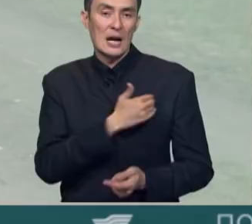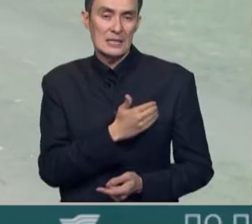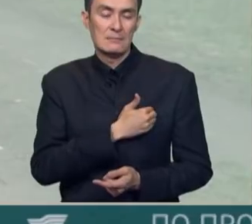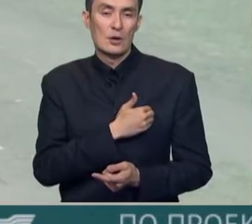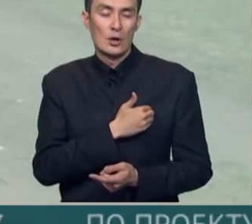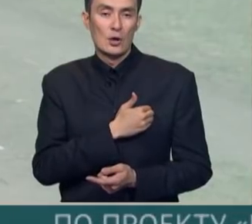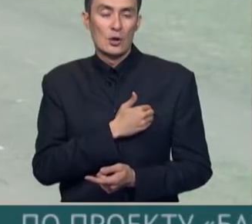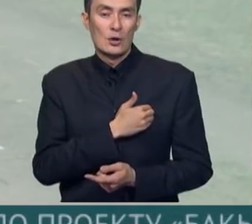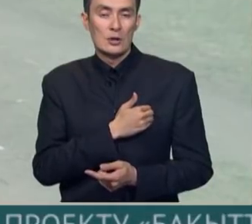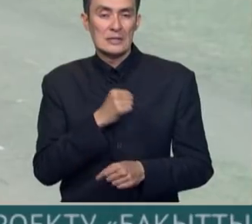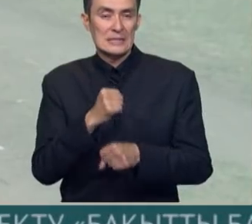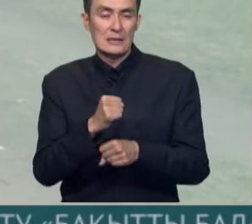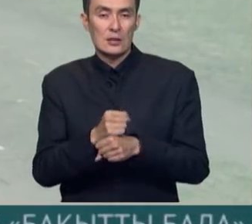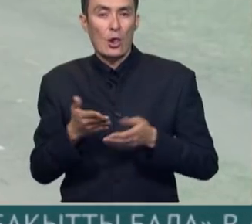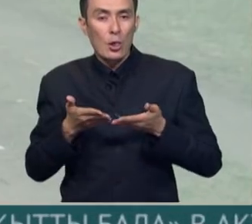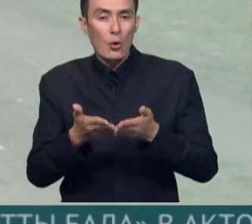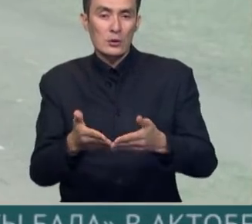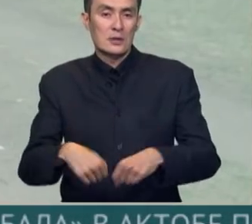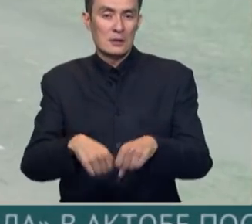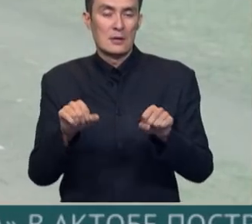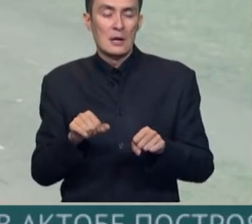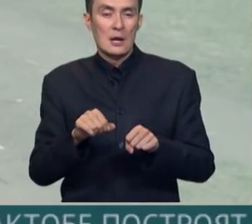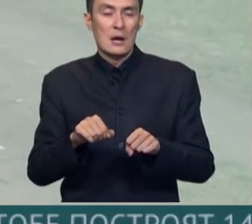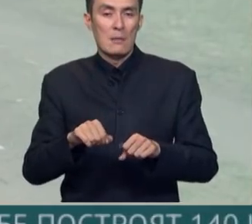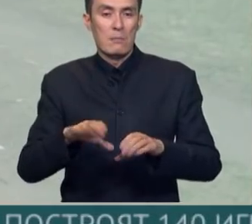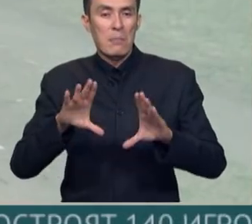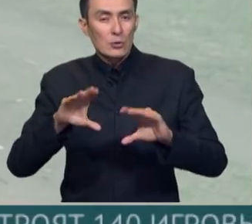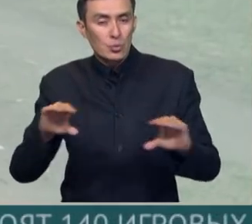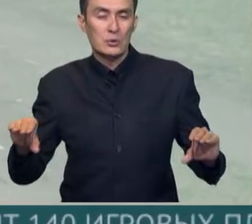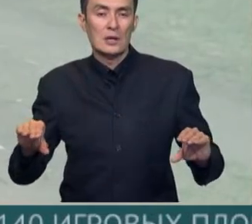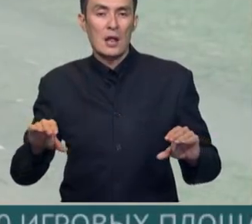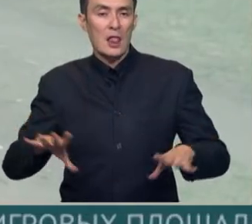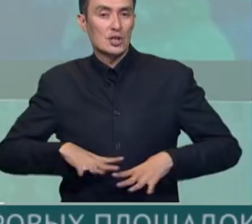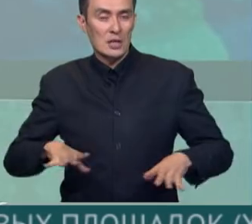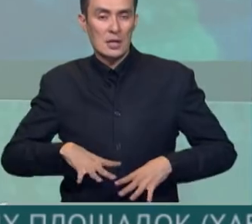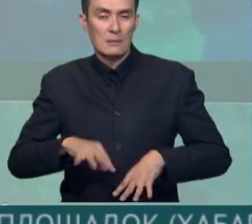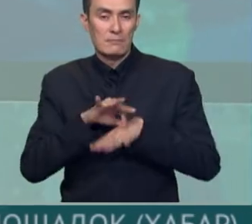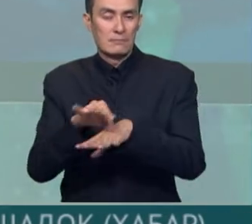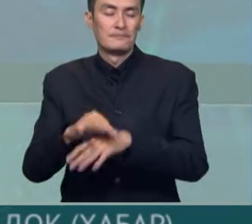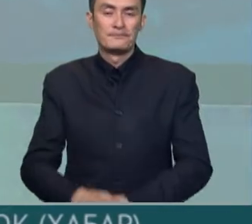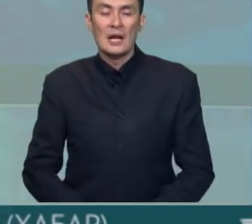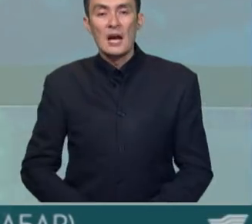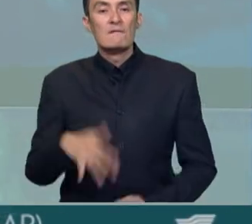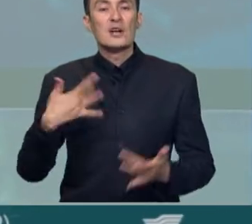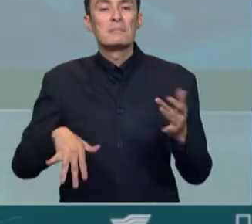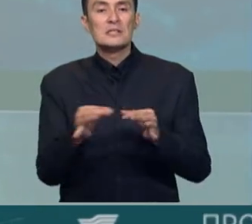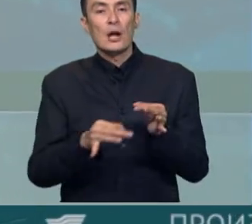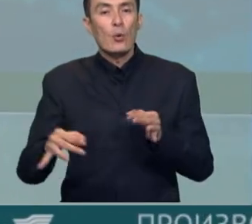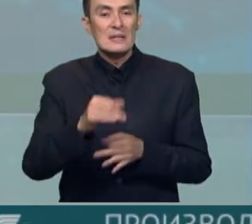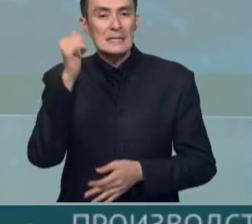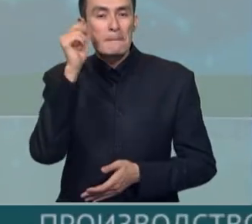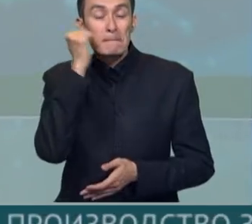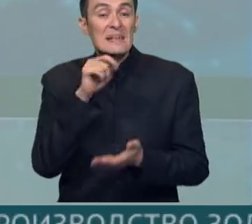пирс, катамараны, лодки там запустить. Батуты, лошадей поставить там. В Жамбылской области